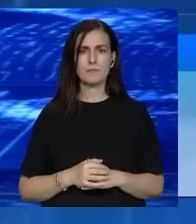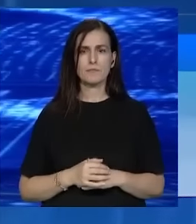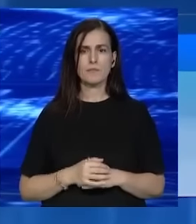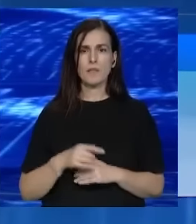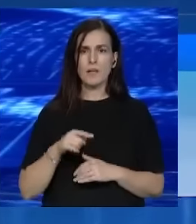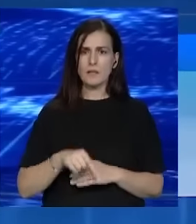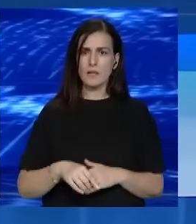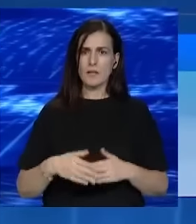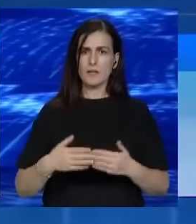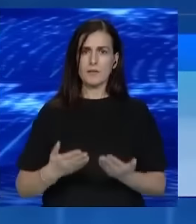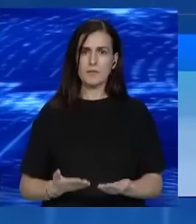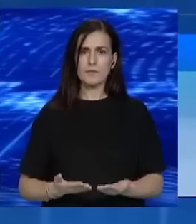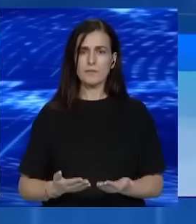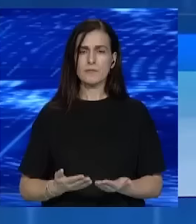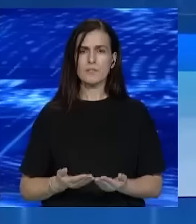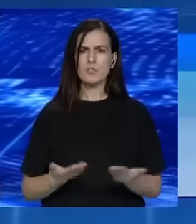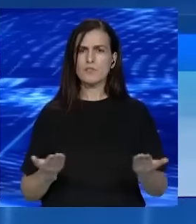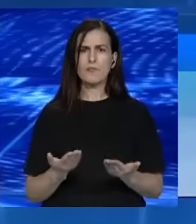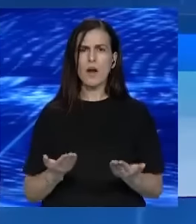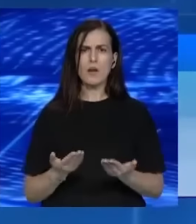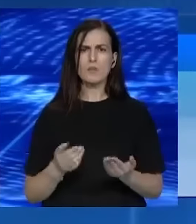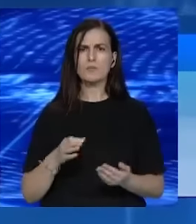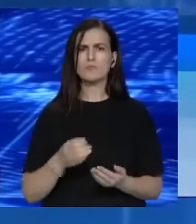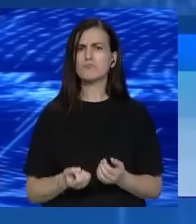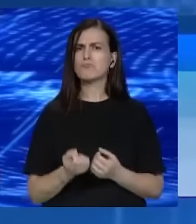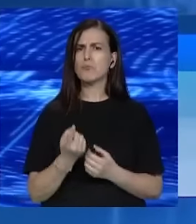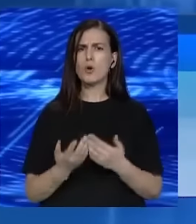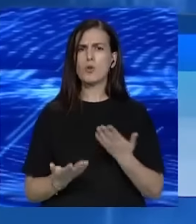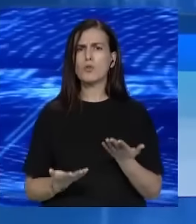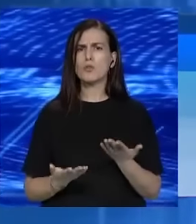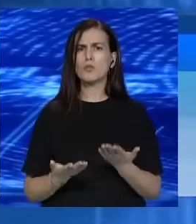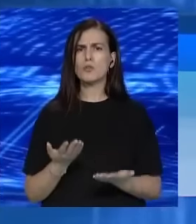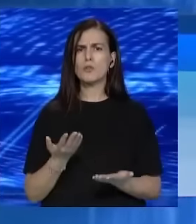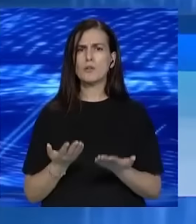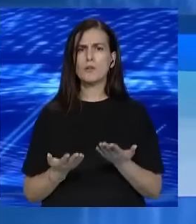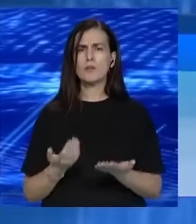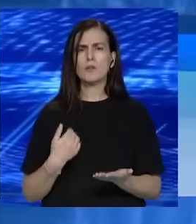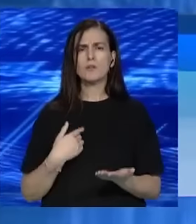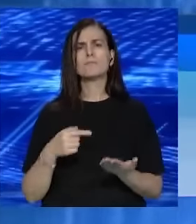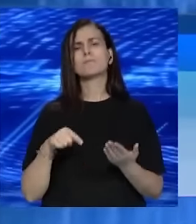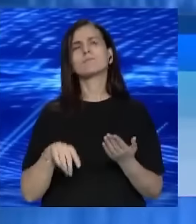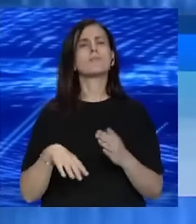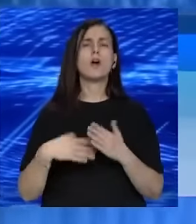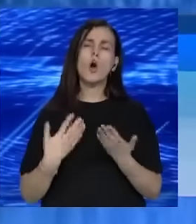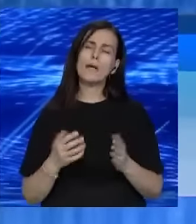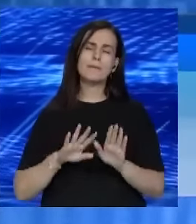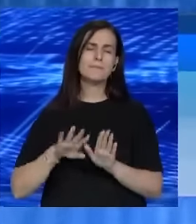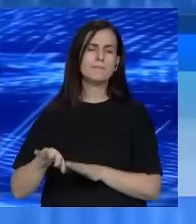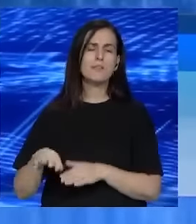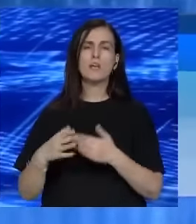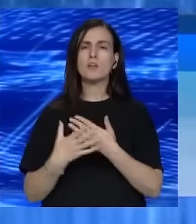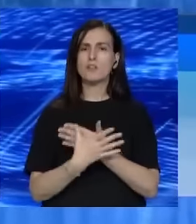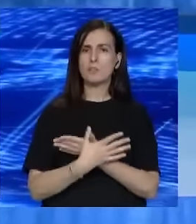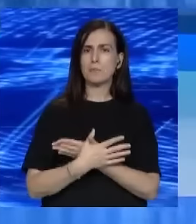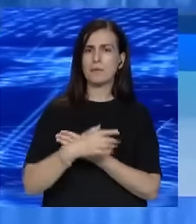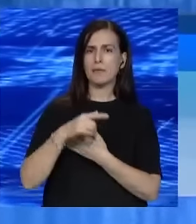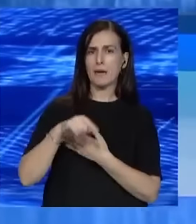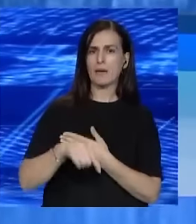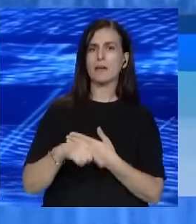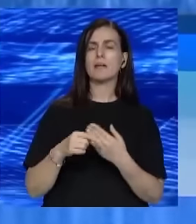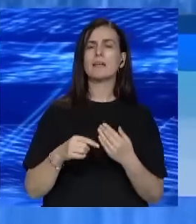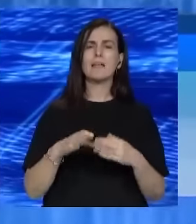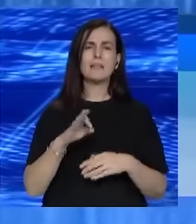Do të shohim tani pra sikurse u thash se çfarë ndodh pikërisht me të tjerat lajme. Shqipëria, e cila duket se do të